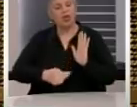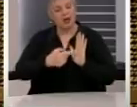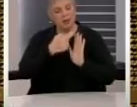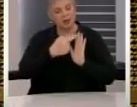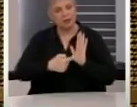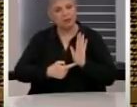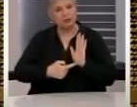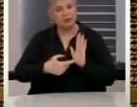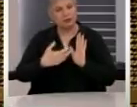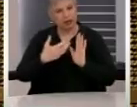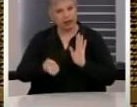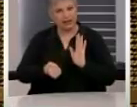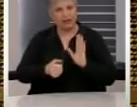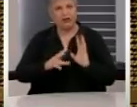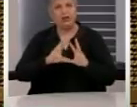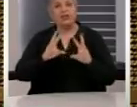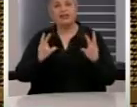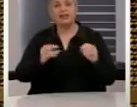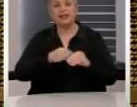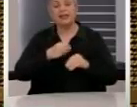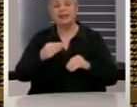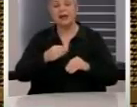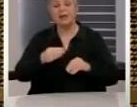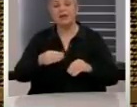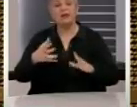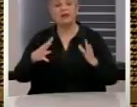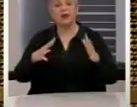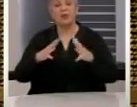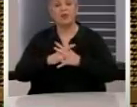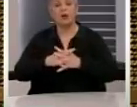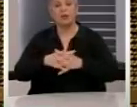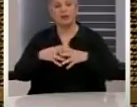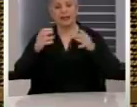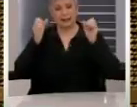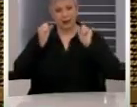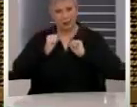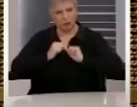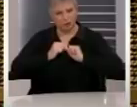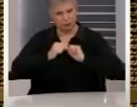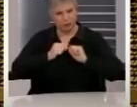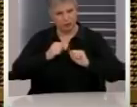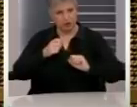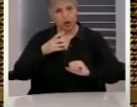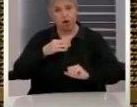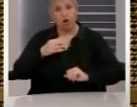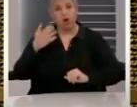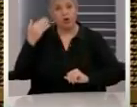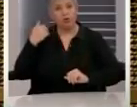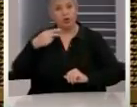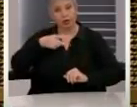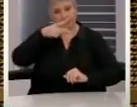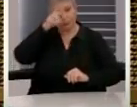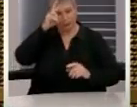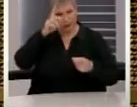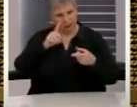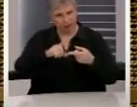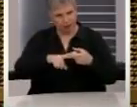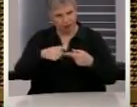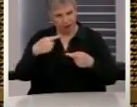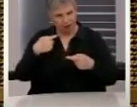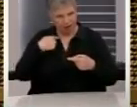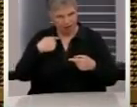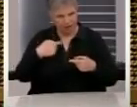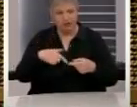αφορούν στις πολεμικές αποζημιώσεις, διότι η Γερμανία έχασε τότε, στις 100 μαρτυρικές πόλεις με